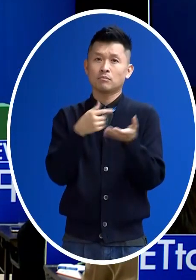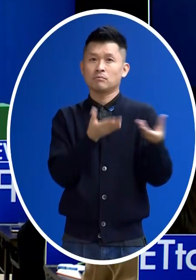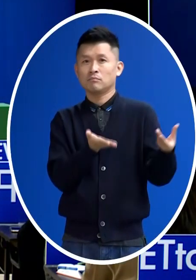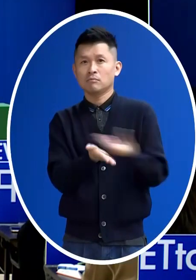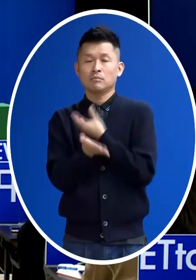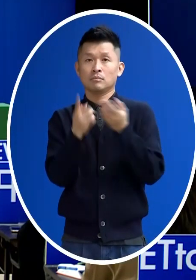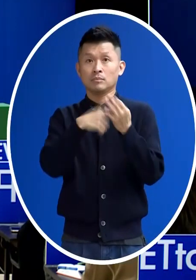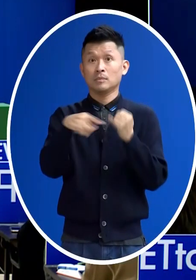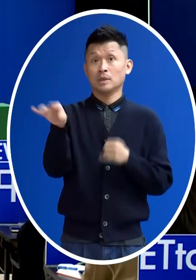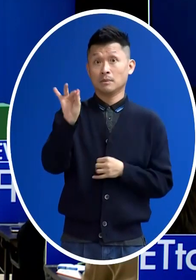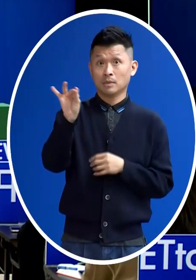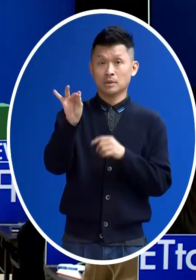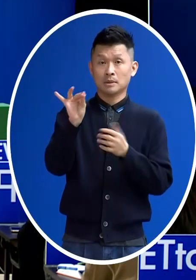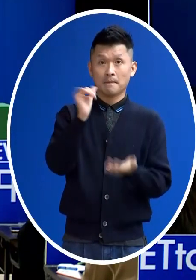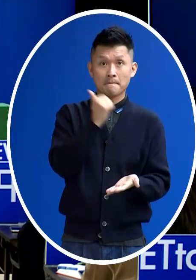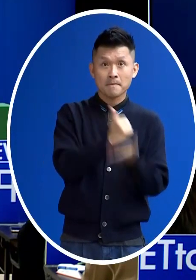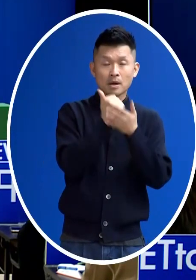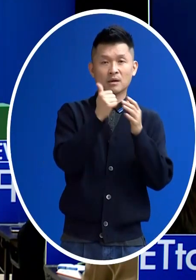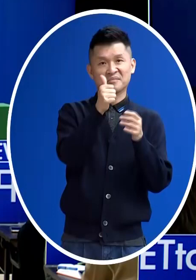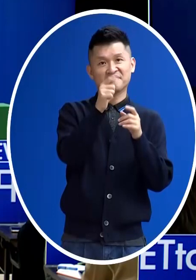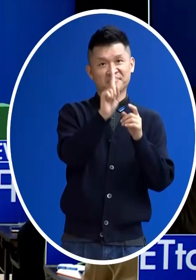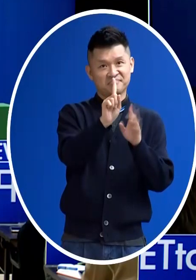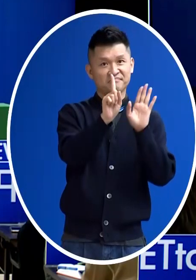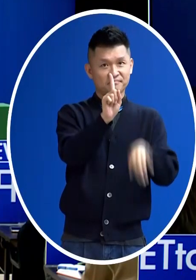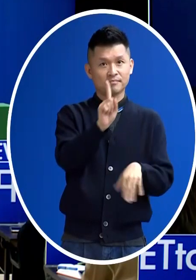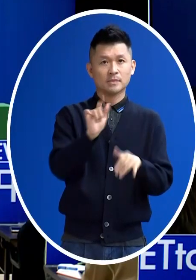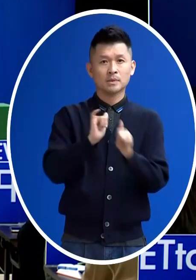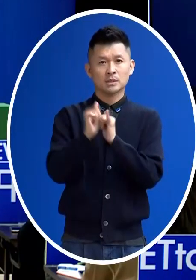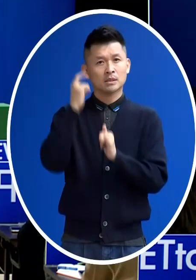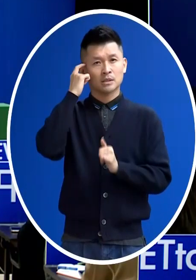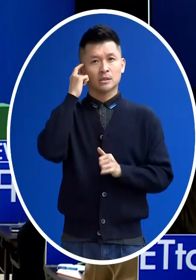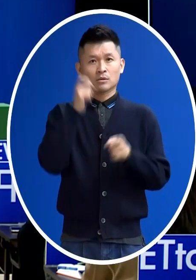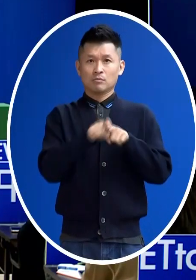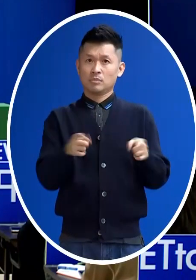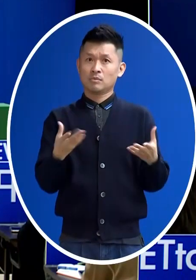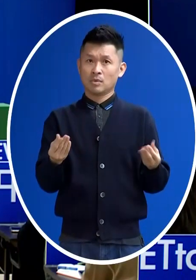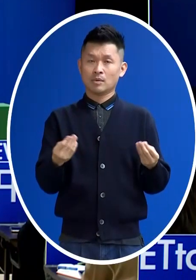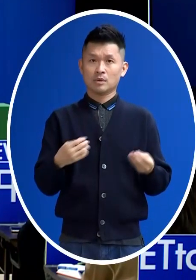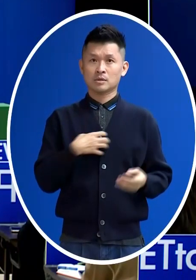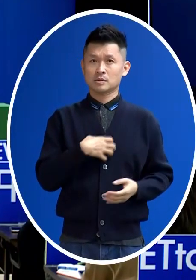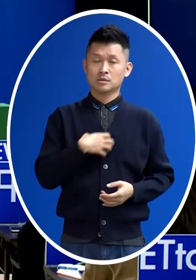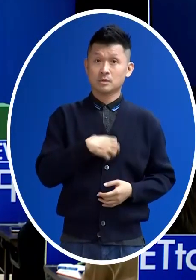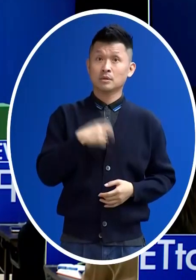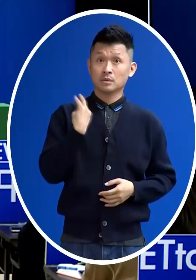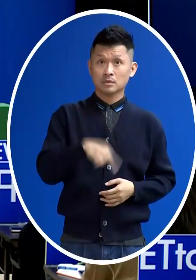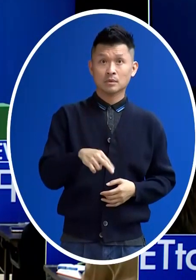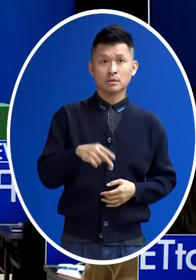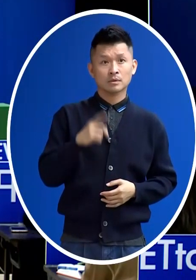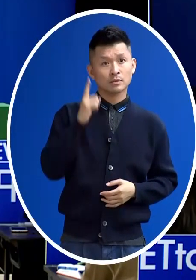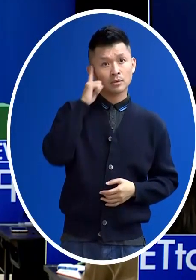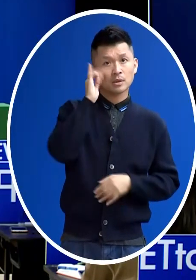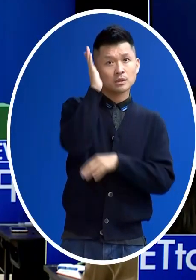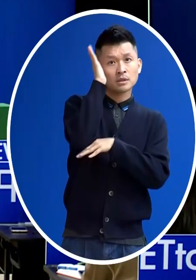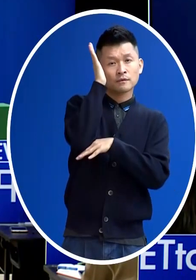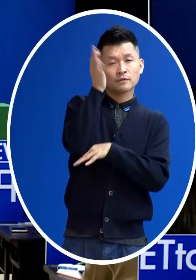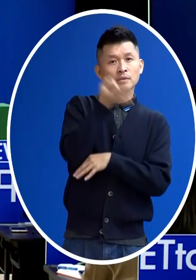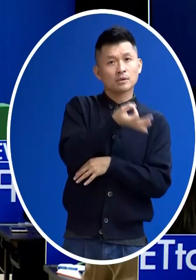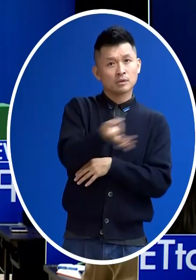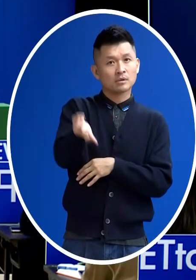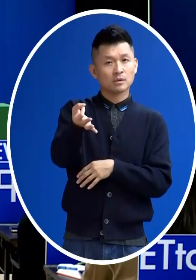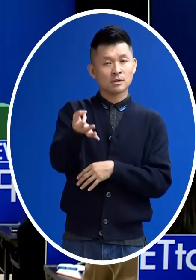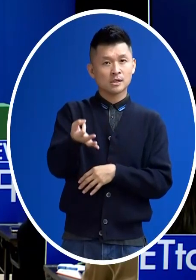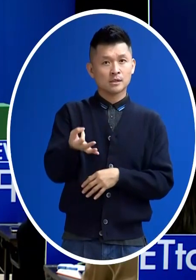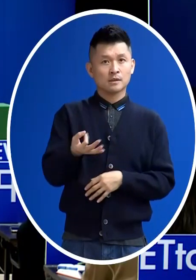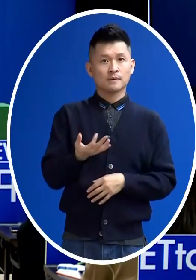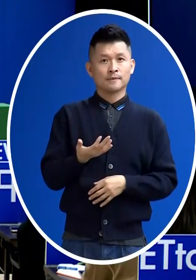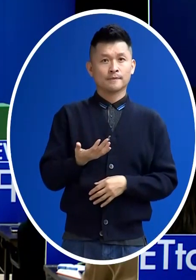上100件成功的不会到1件，让百姓觉得非常不公。更让人觉得政府给钱给得很不甘